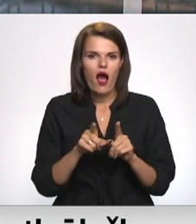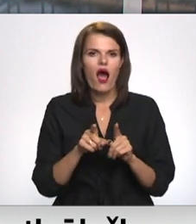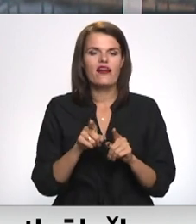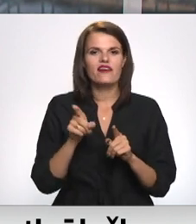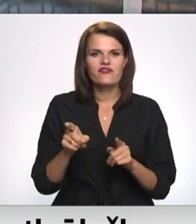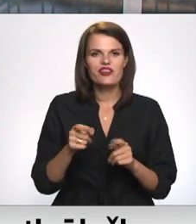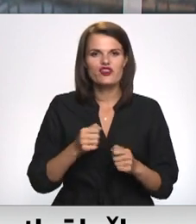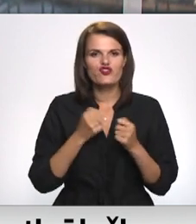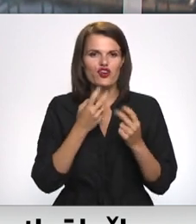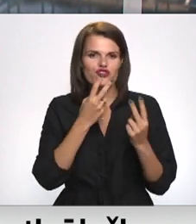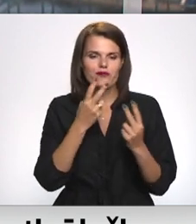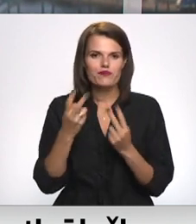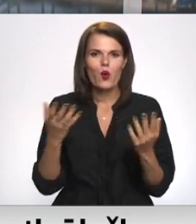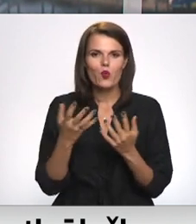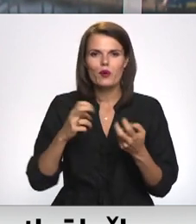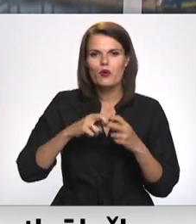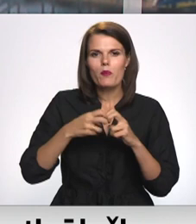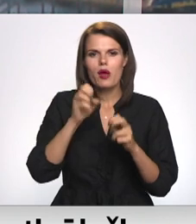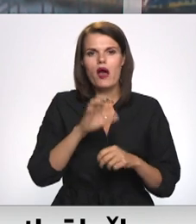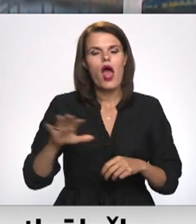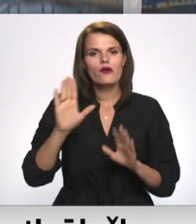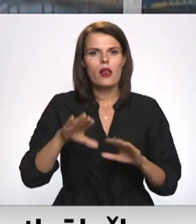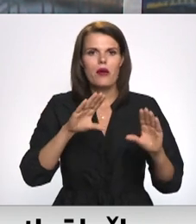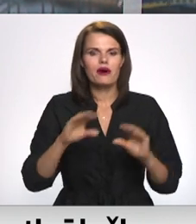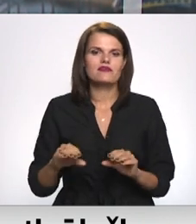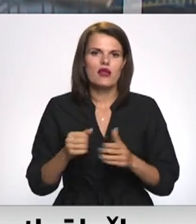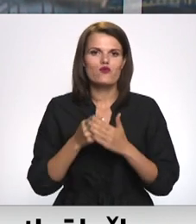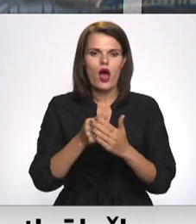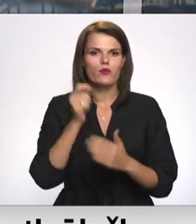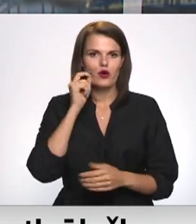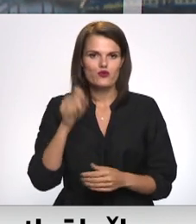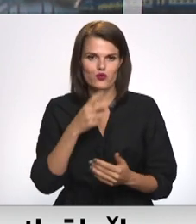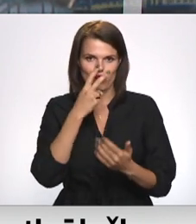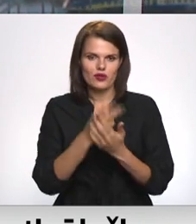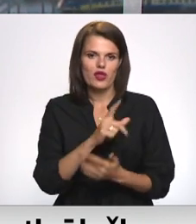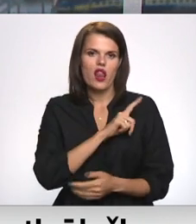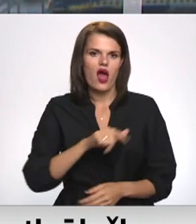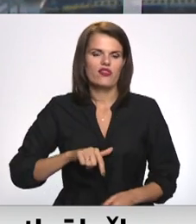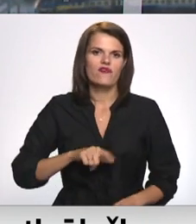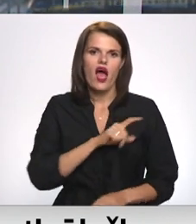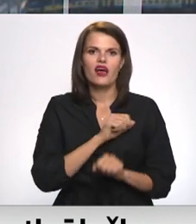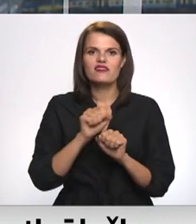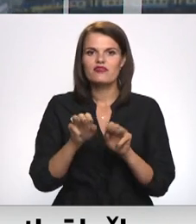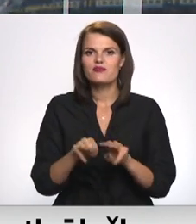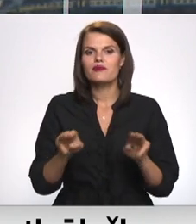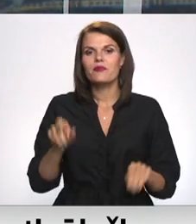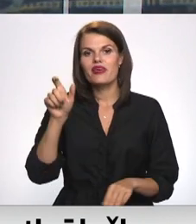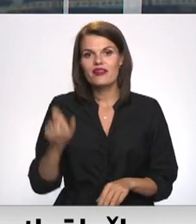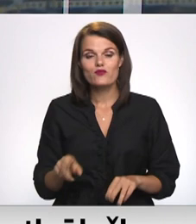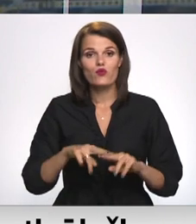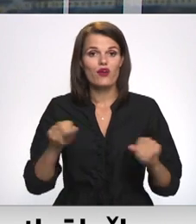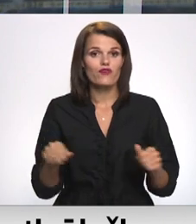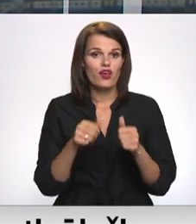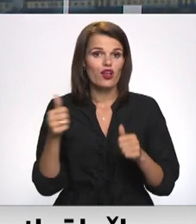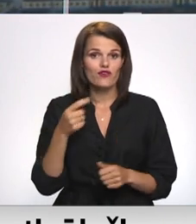vājās vietas rietumu sabiedrībā, lai vājinātu tās atbalstu Ukrainai. Tā uzskata Latvijas aizsardzības ministrs Ārtis Pabriks, un vienlaikus viņš